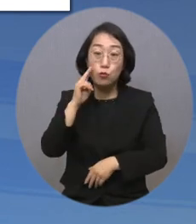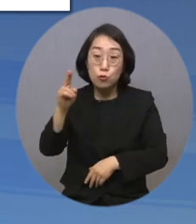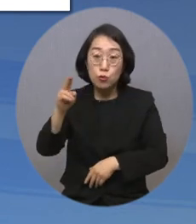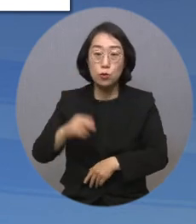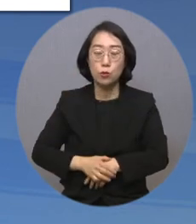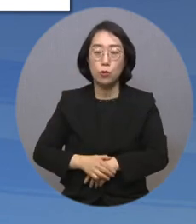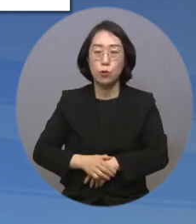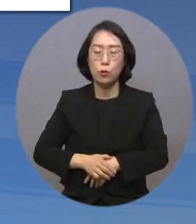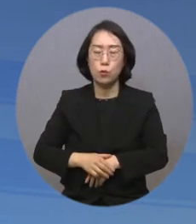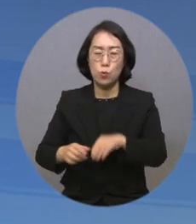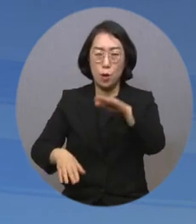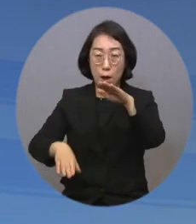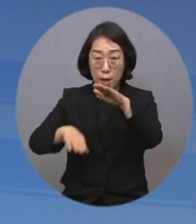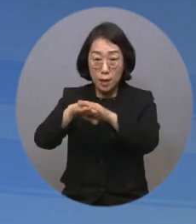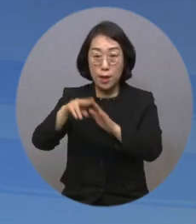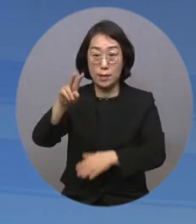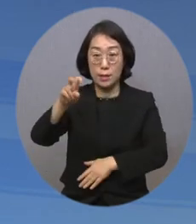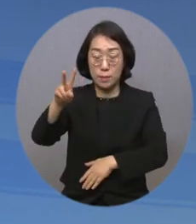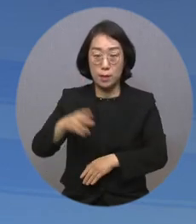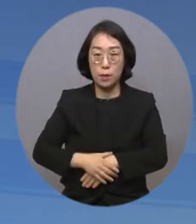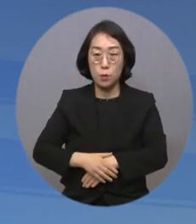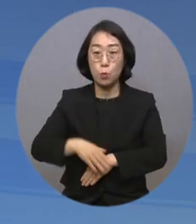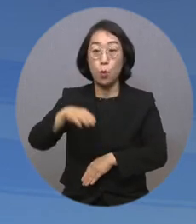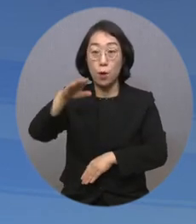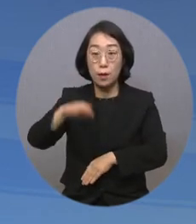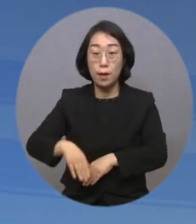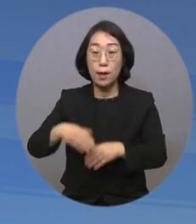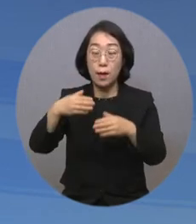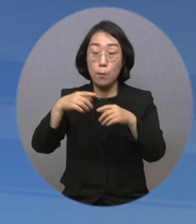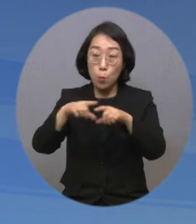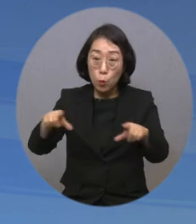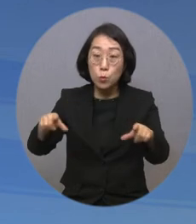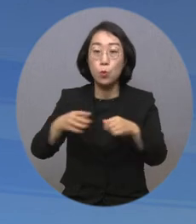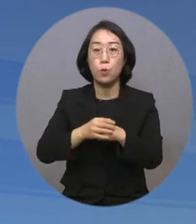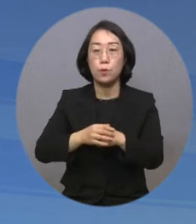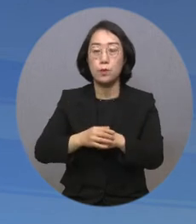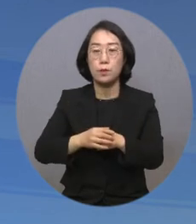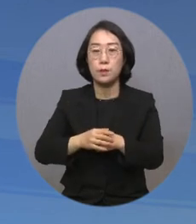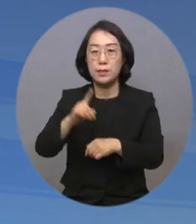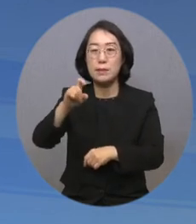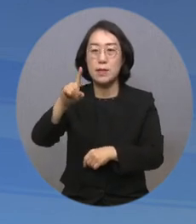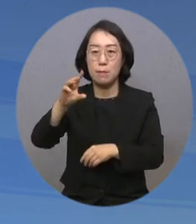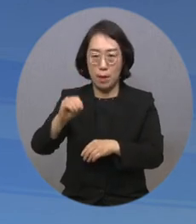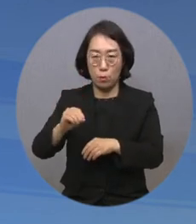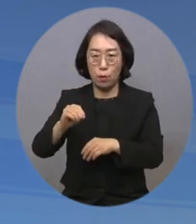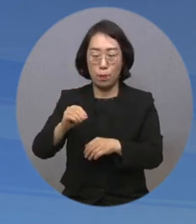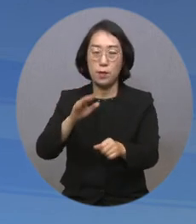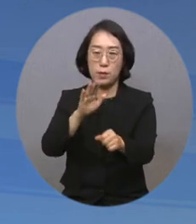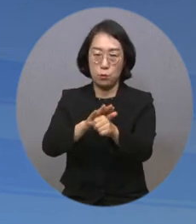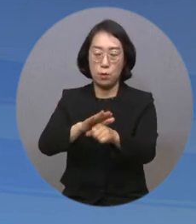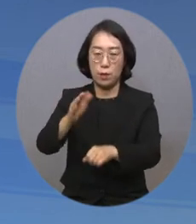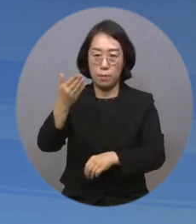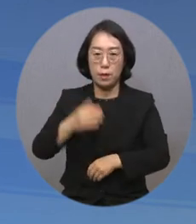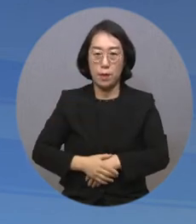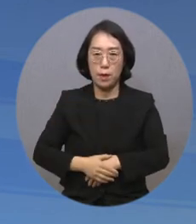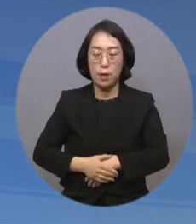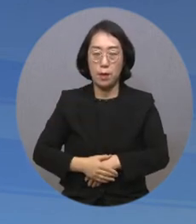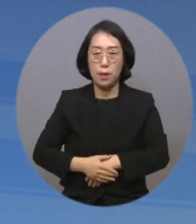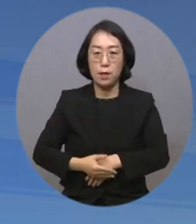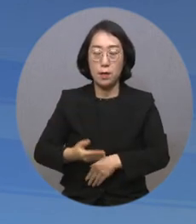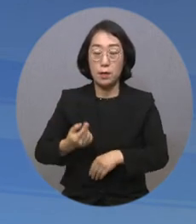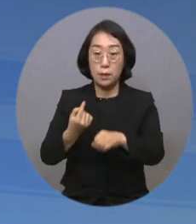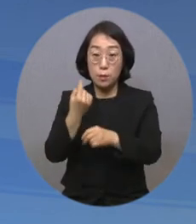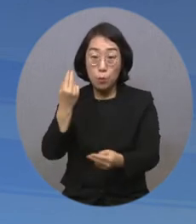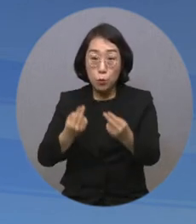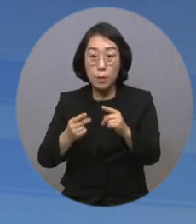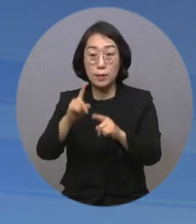최대 22만 원, 경증은 최대 11만 원으로 인상됐습니다. 장애인 일자리는 전년 대비